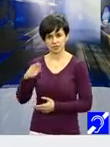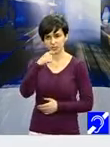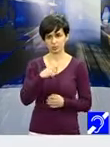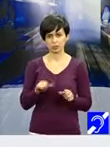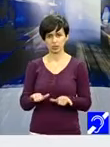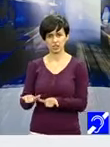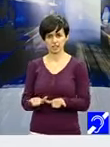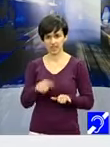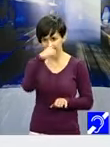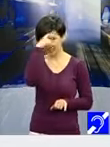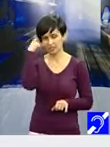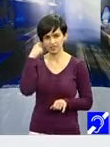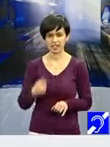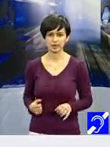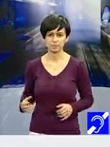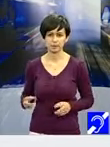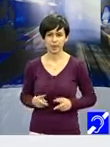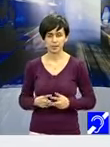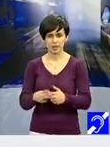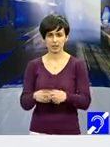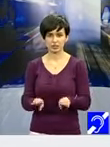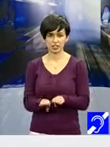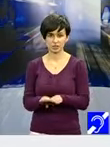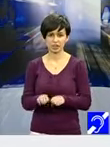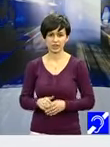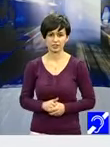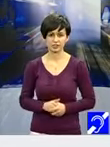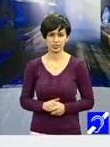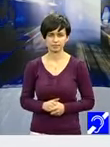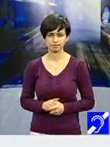electronică. Cum a fost concursul?